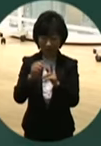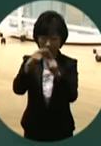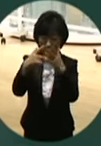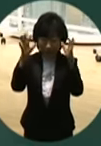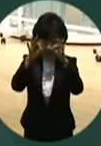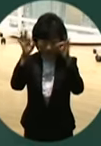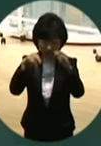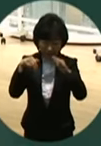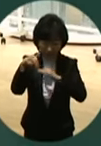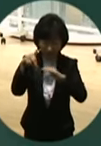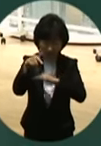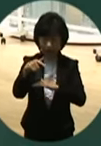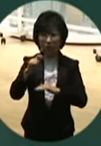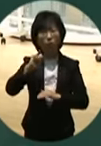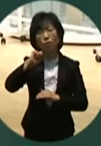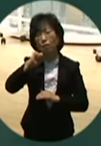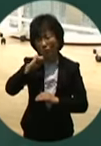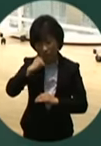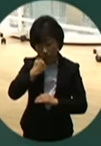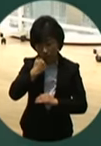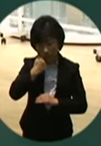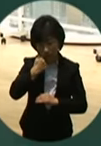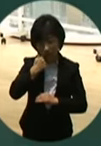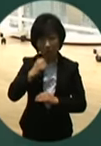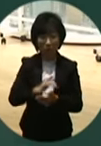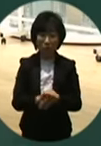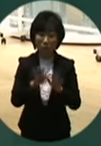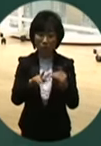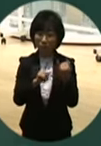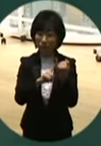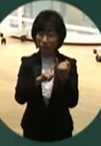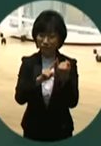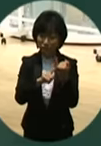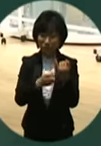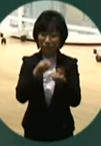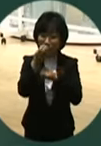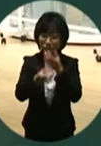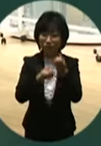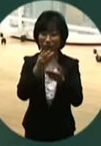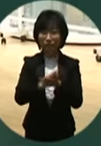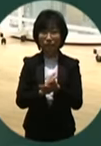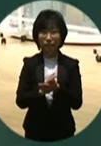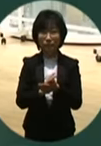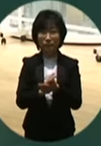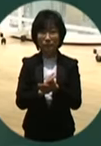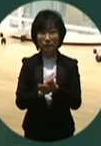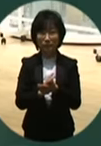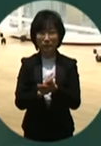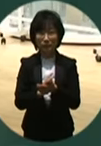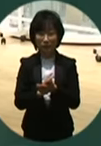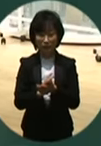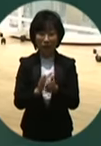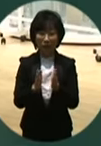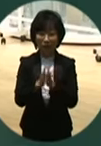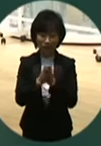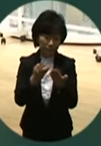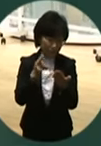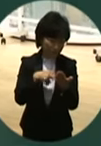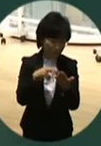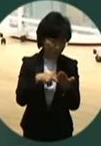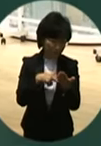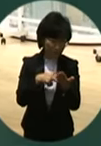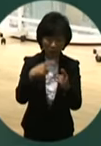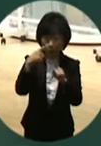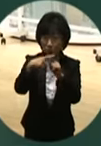to come to church is quite difficult. 심지어 이 아가씨가 말하기를 무슨 책 보다가 교회당만 나와도 가슴 뛴대요. So she, this